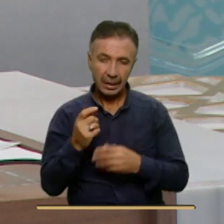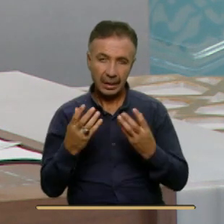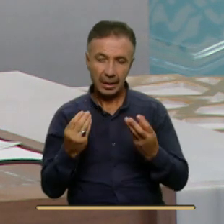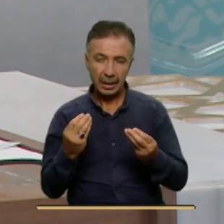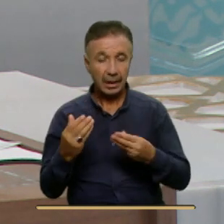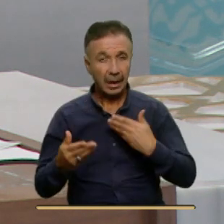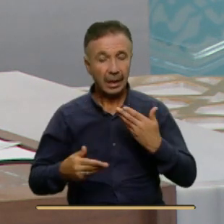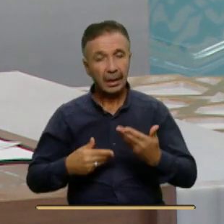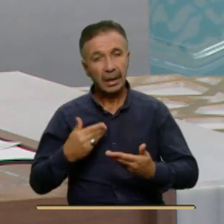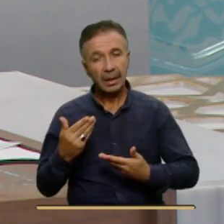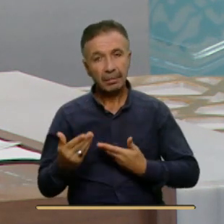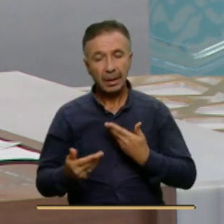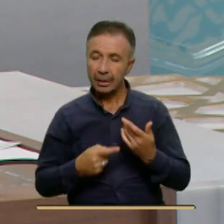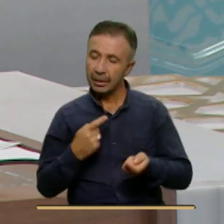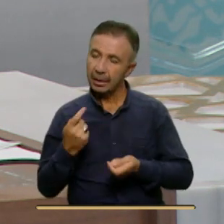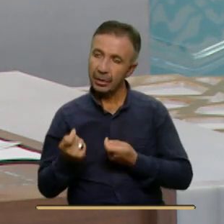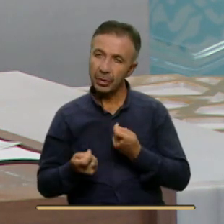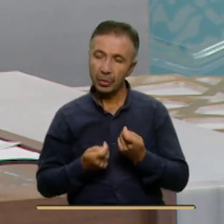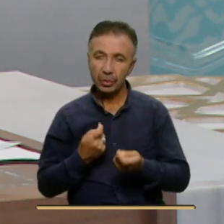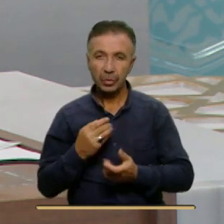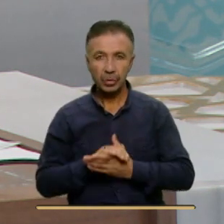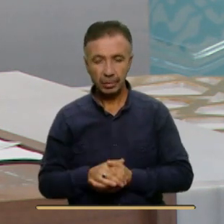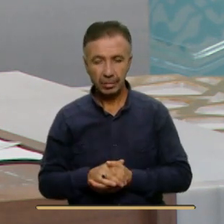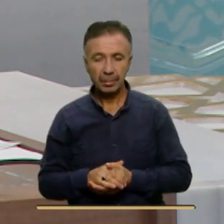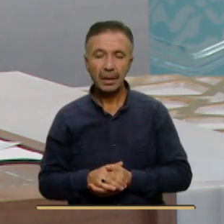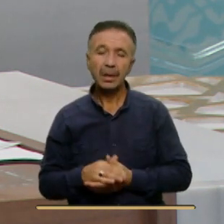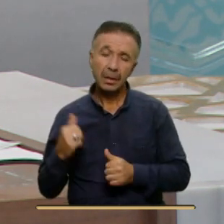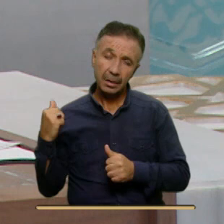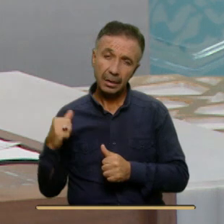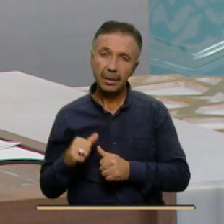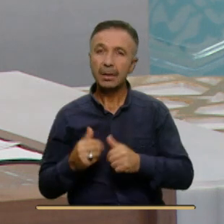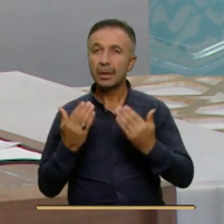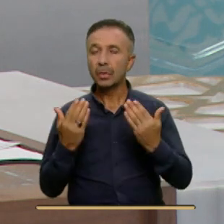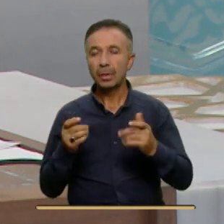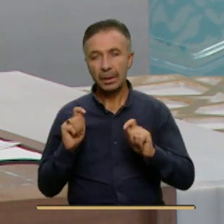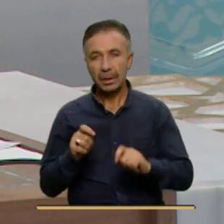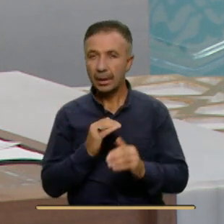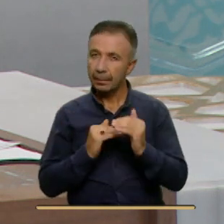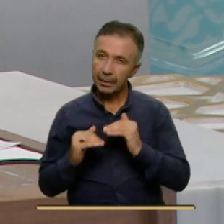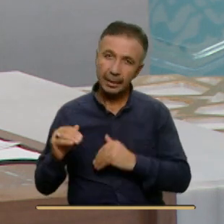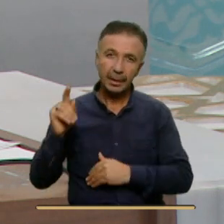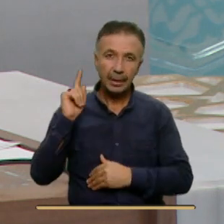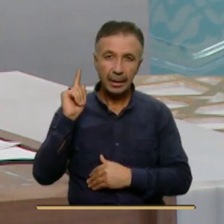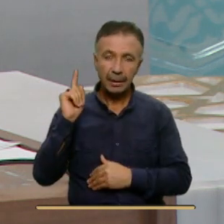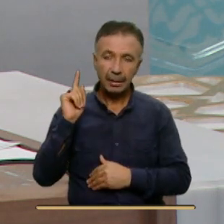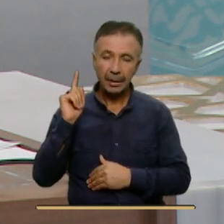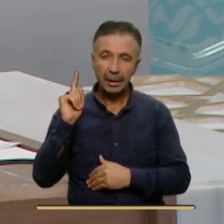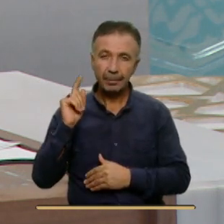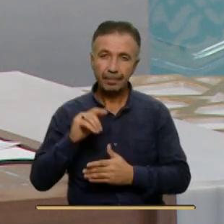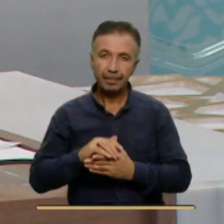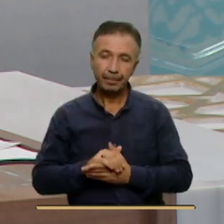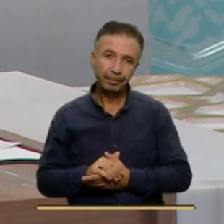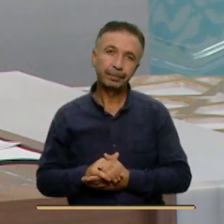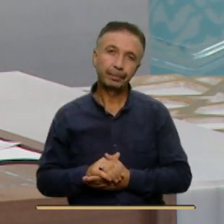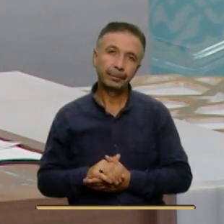aktarmanın çabası içerisindeyiz. Yine dua edelim. Cenab-ı Mevla, Cenab-ı